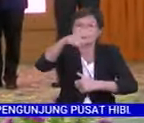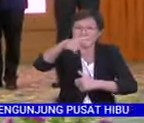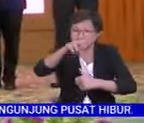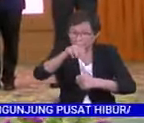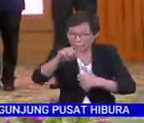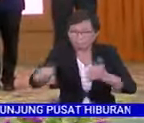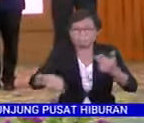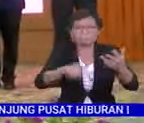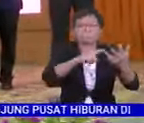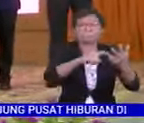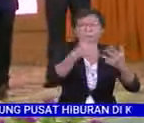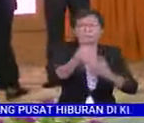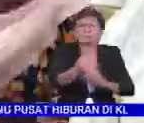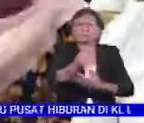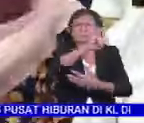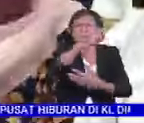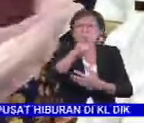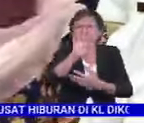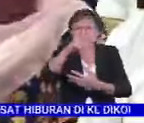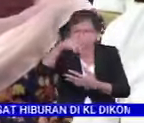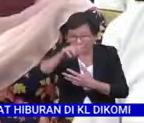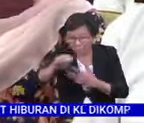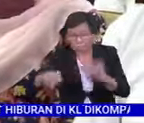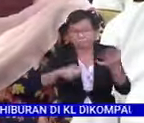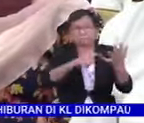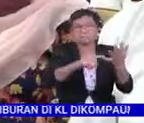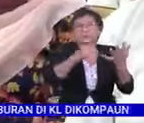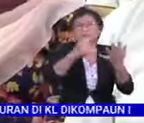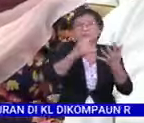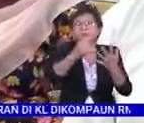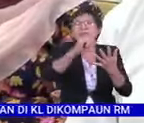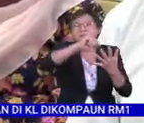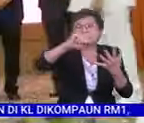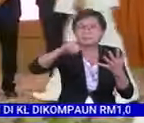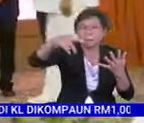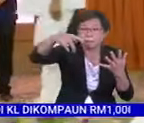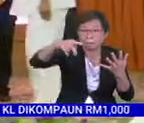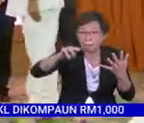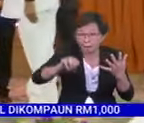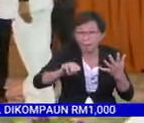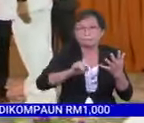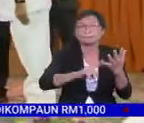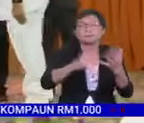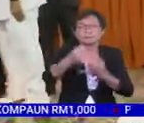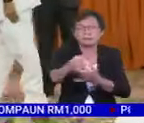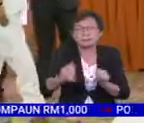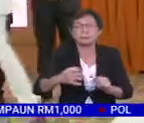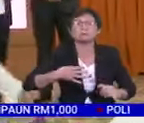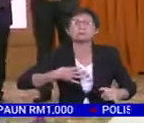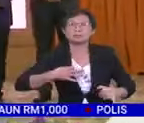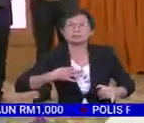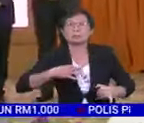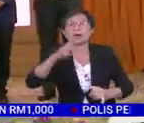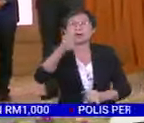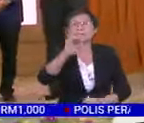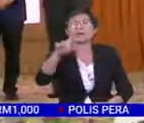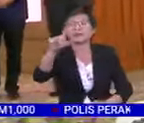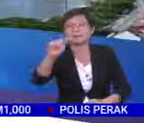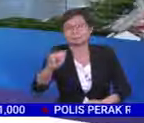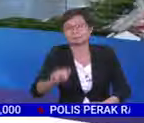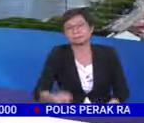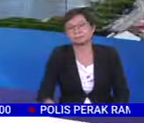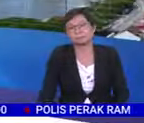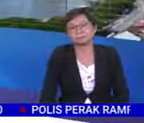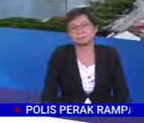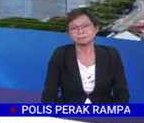maritim Malaysia jabatan Bomba dan penyelamat Malaysia jabatan penjara Malaysia serta jabatan sukarelawan Malaysia